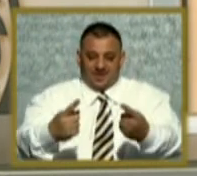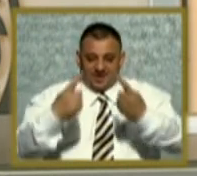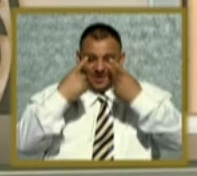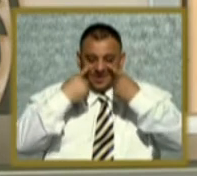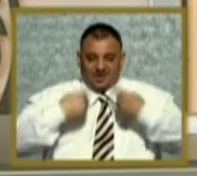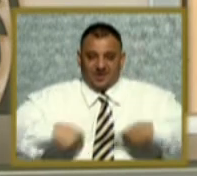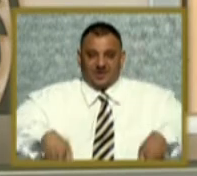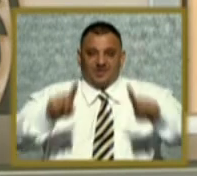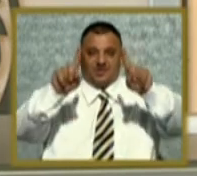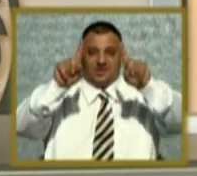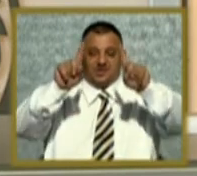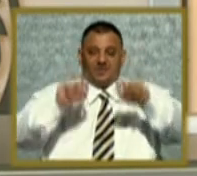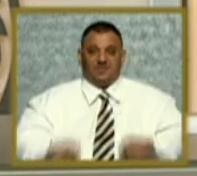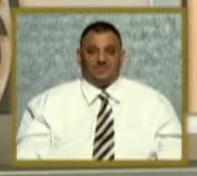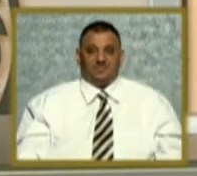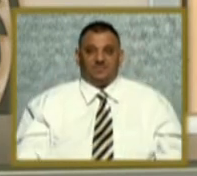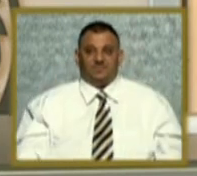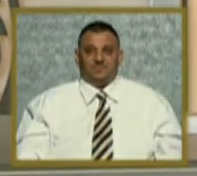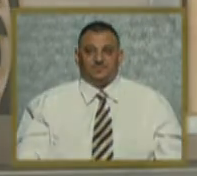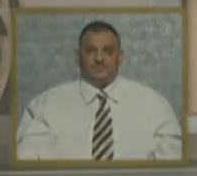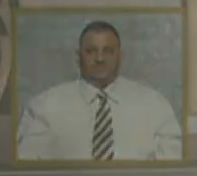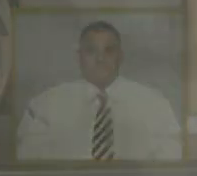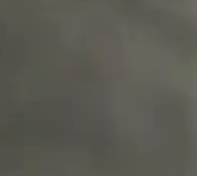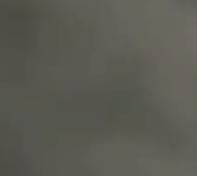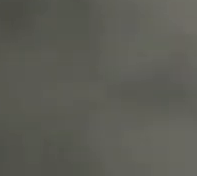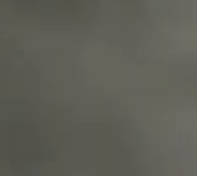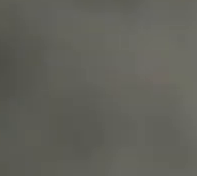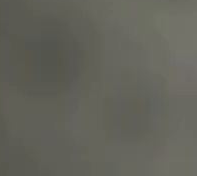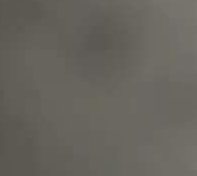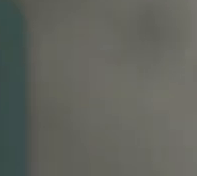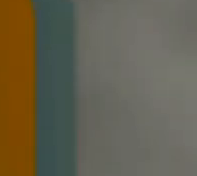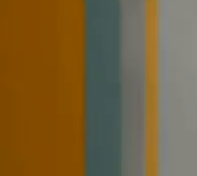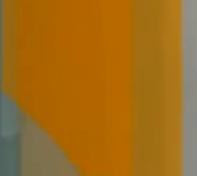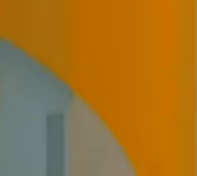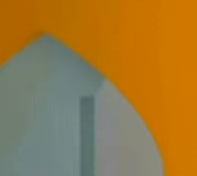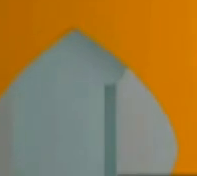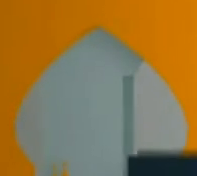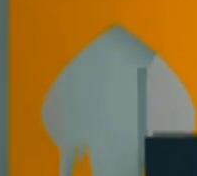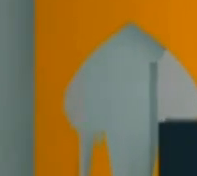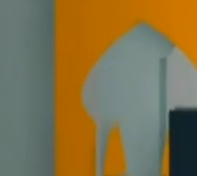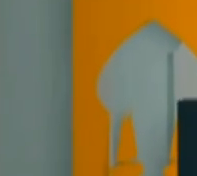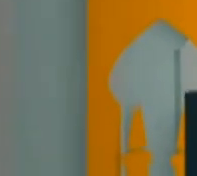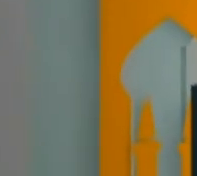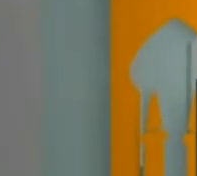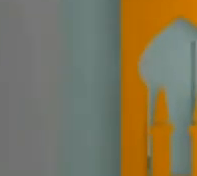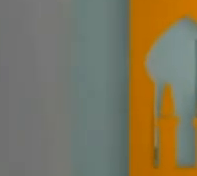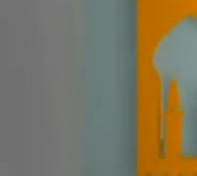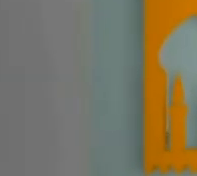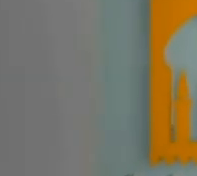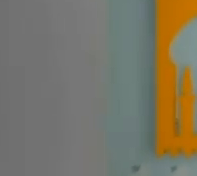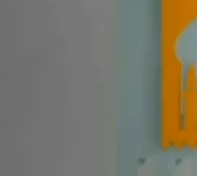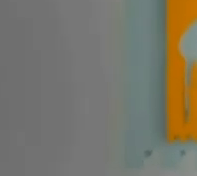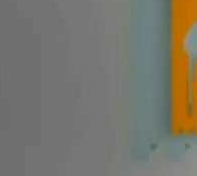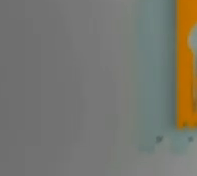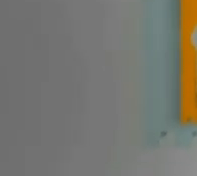القصير أعود فألتقيكم، فانتظروني. جعلني مقيم الصلاة ومن